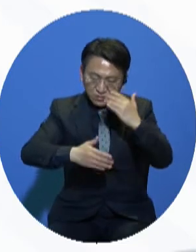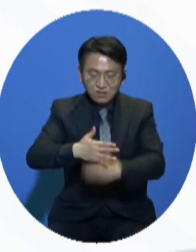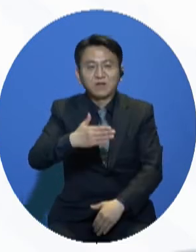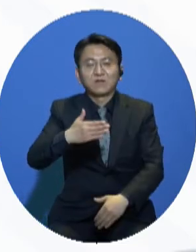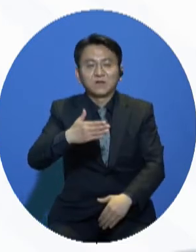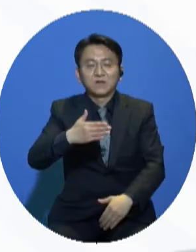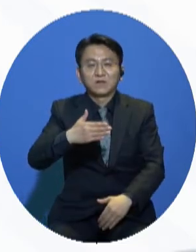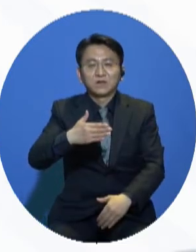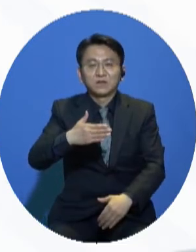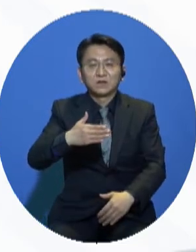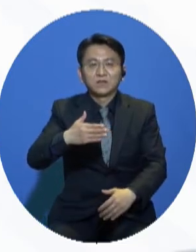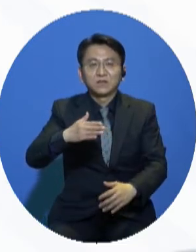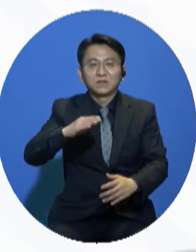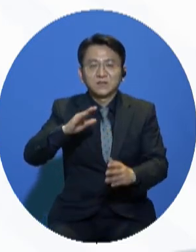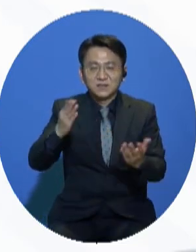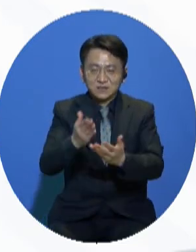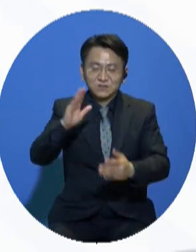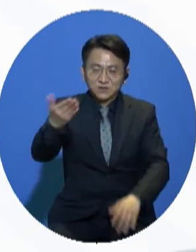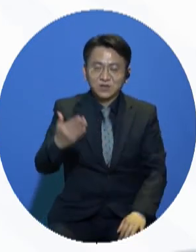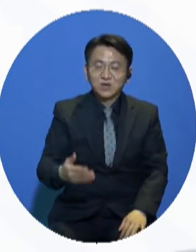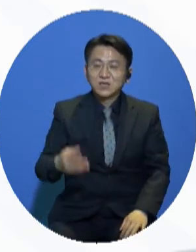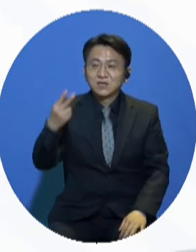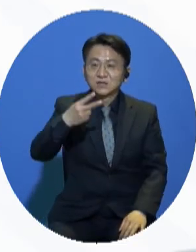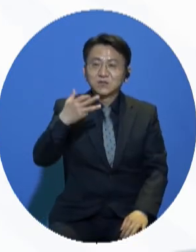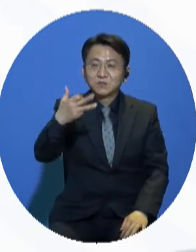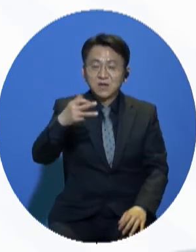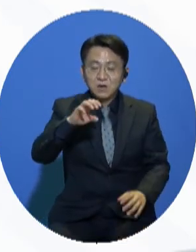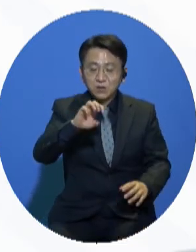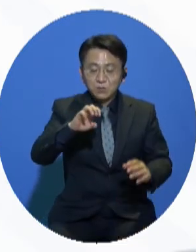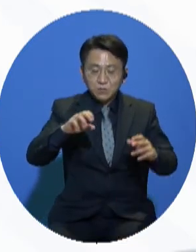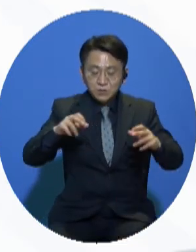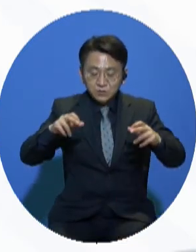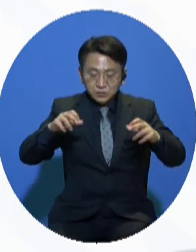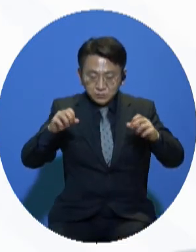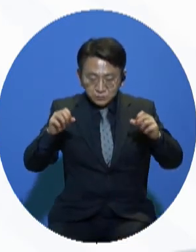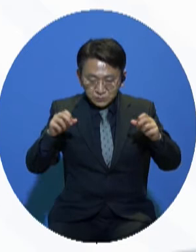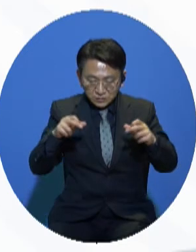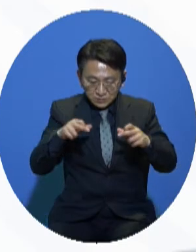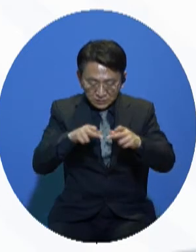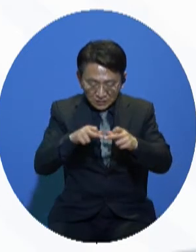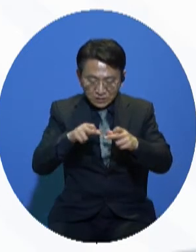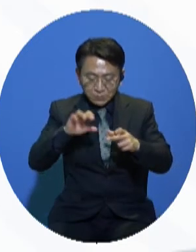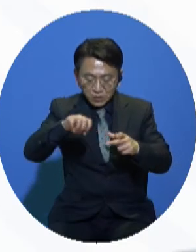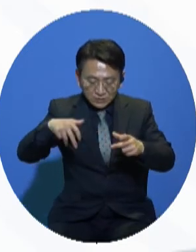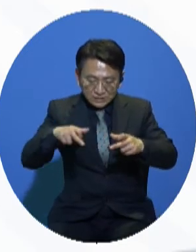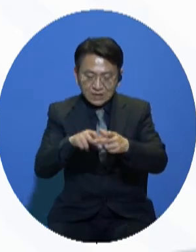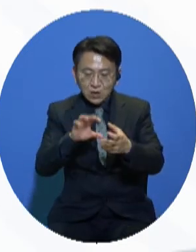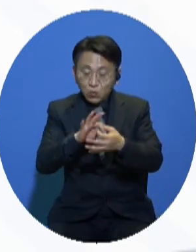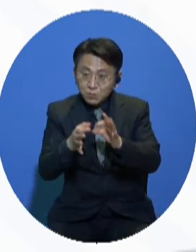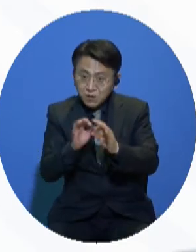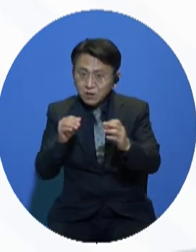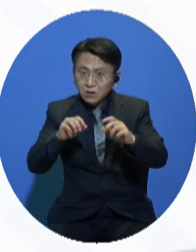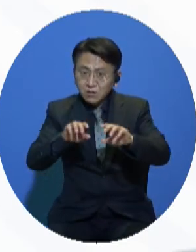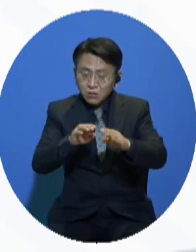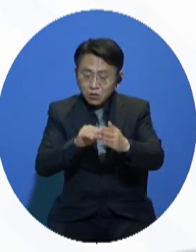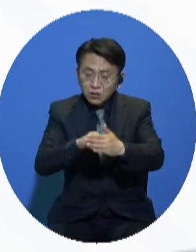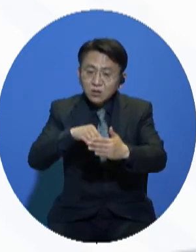되었습니다. 2018 평창 동계 패럴림픽 이후에 있었던 아주